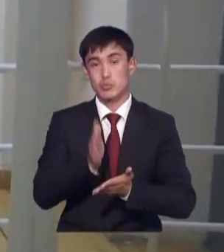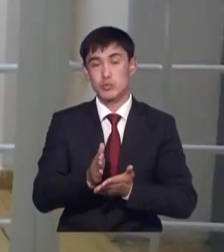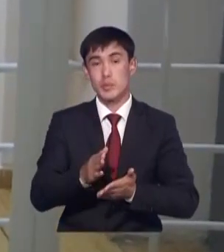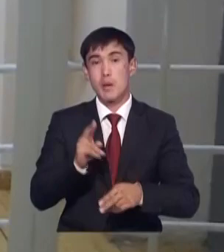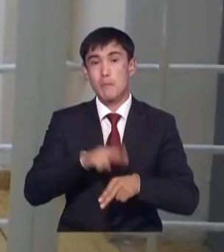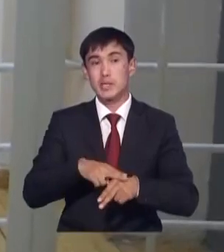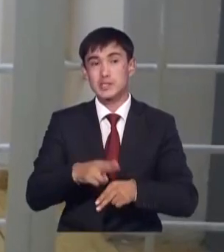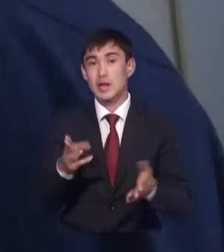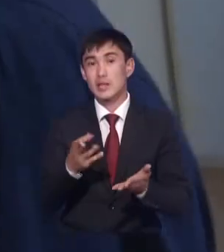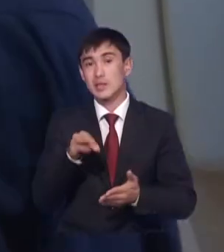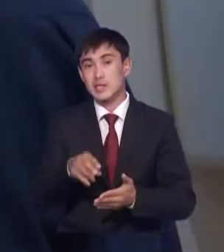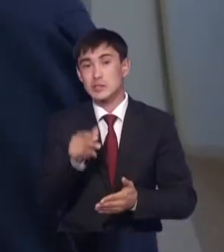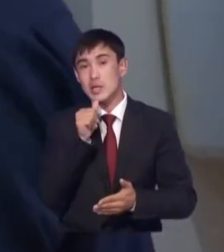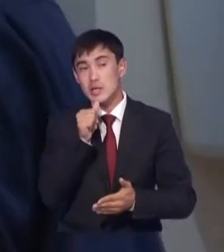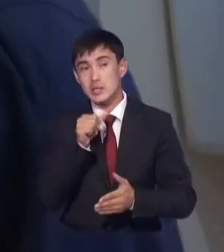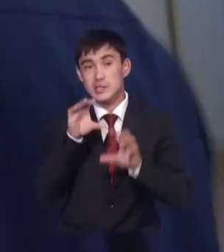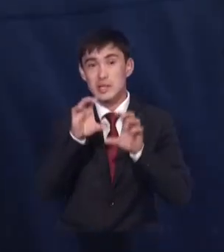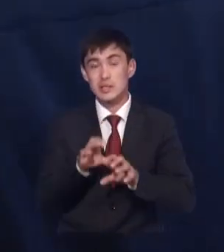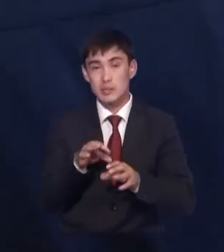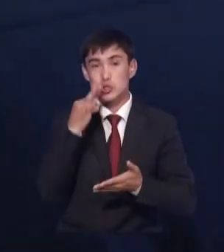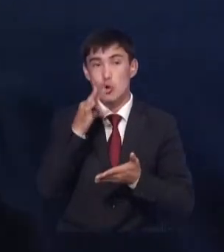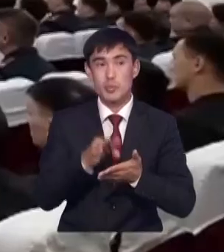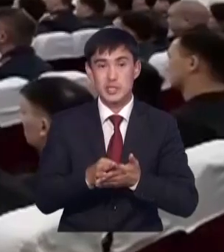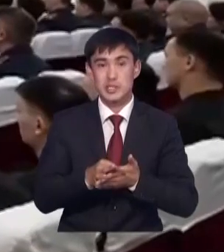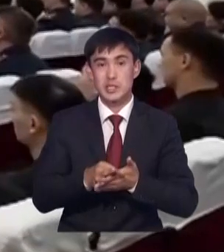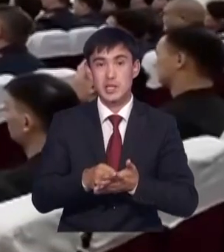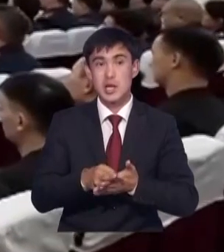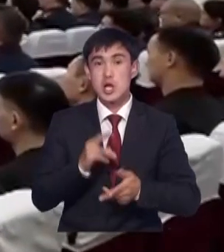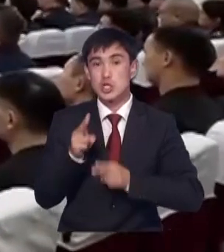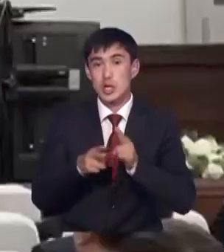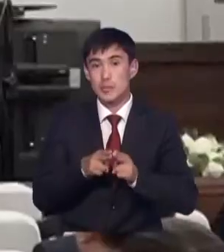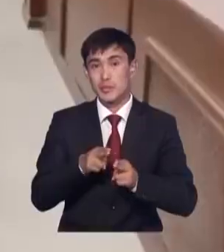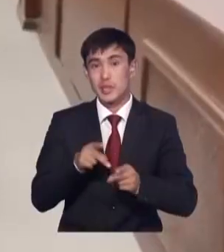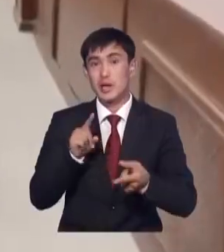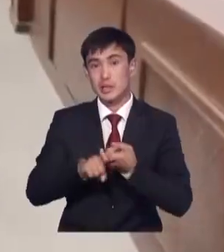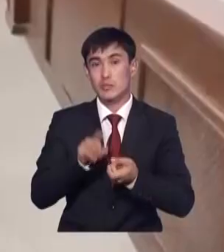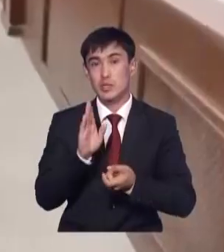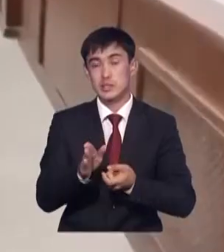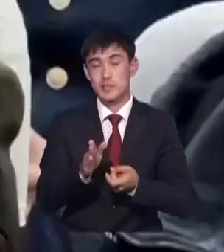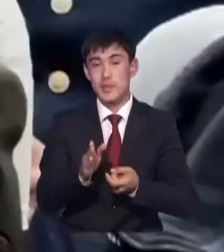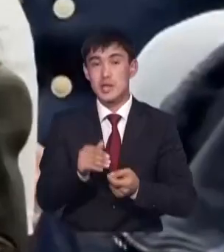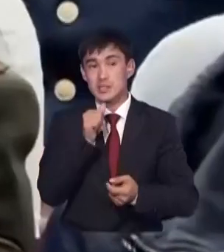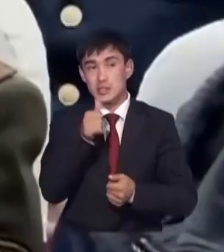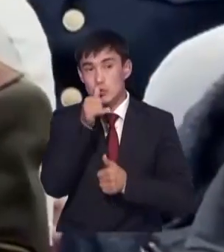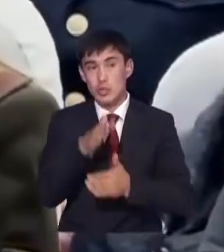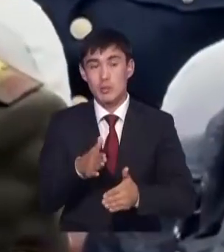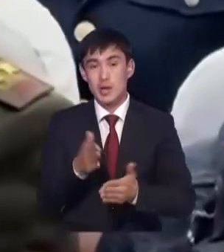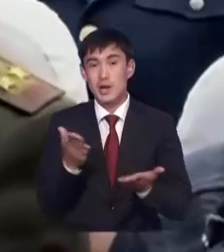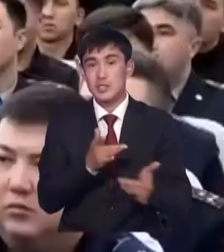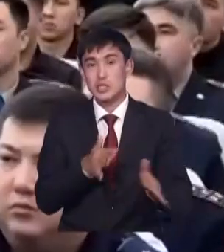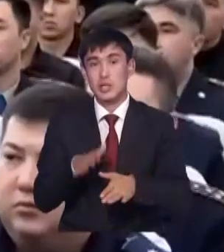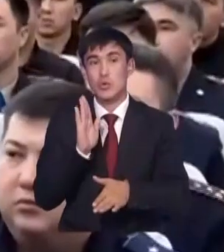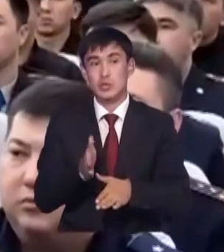полицейдің тест тапсыратыны оның әрекетінің заңдылығы мен жауапкершілігіне түскен шағымның салмағына қарай анықталады. Сынақтан өте алмағандарға қандай